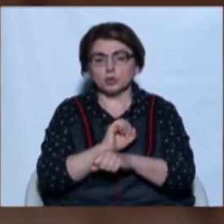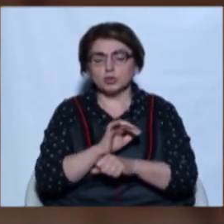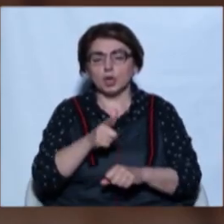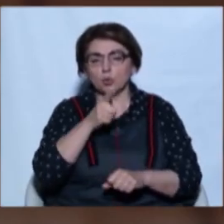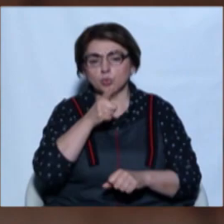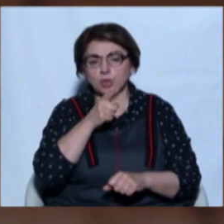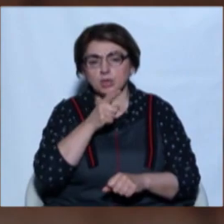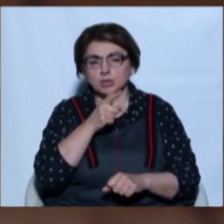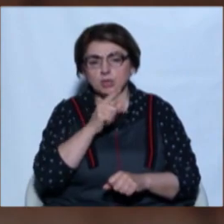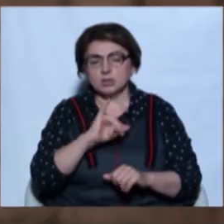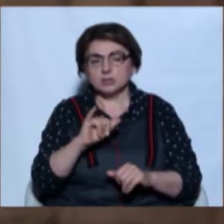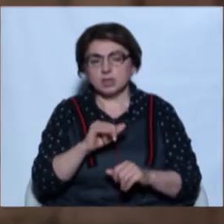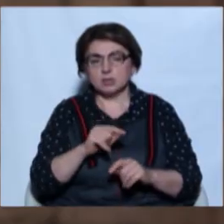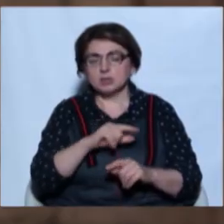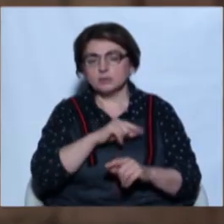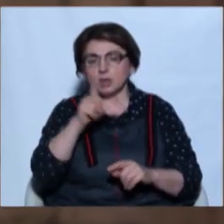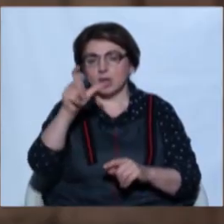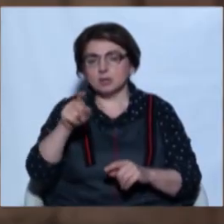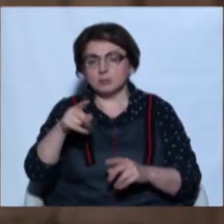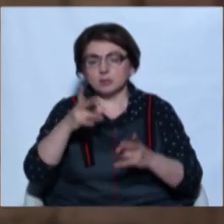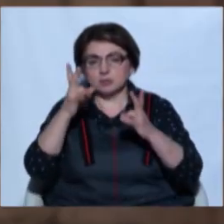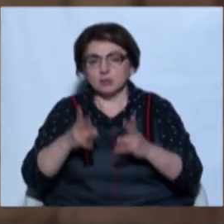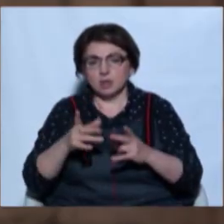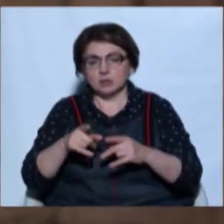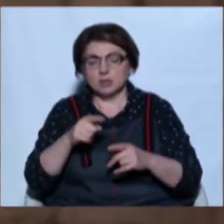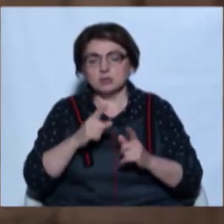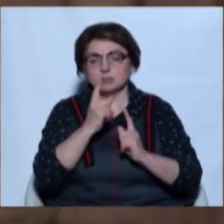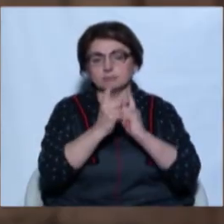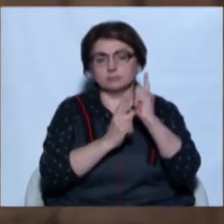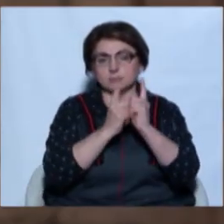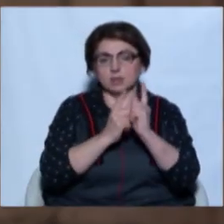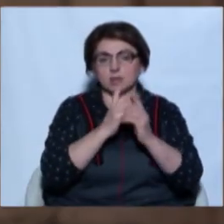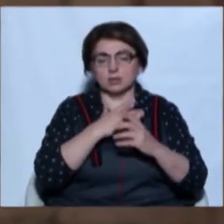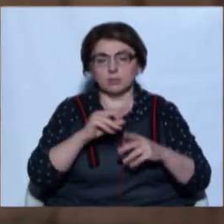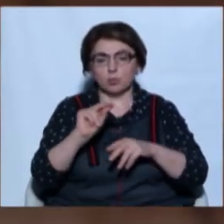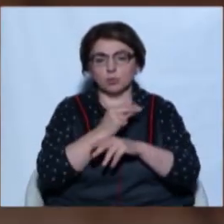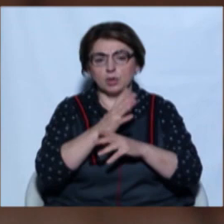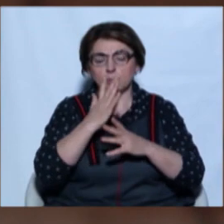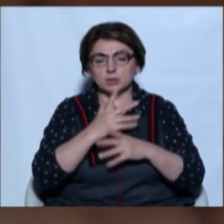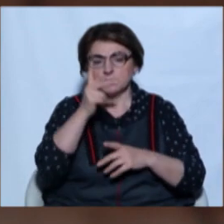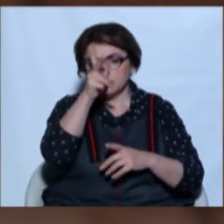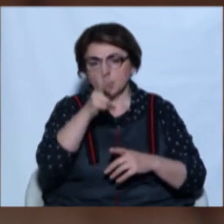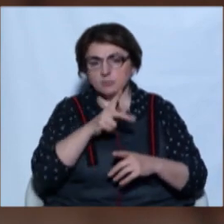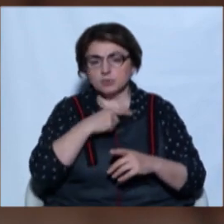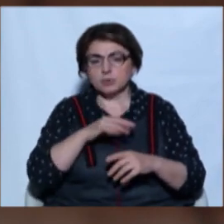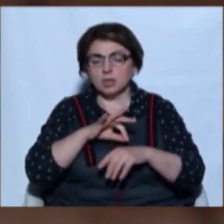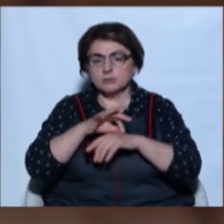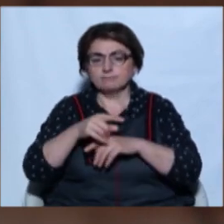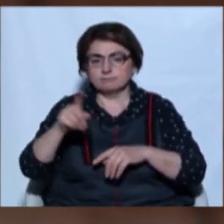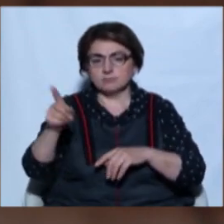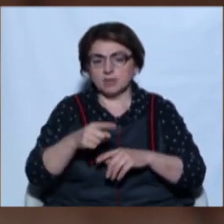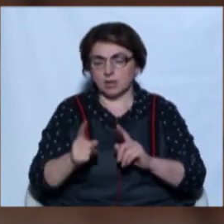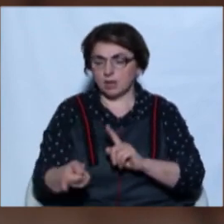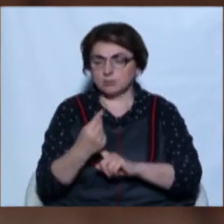გორსა და ქუთაისში, სადაც მსხვერპლი რეაბილიტაციას გადის სამთვემდე ვადით. ჩვენი მოვალეობაა, რომ